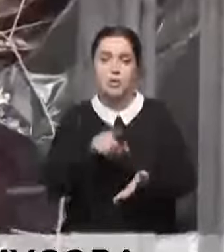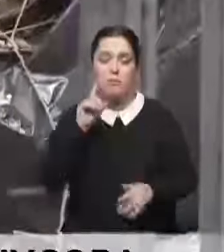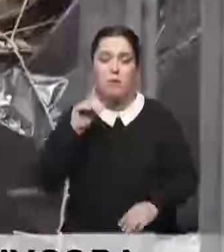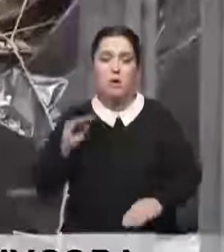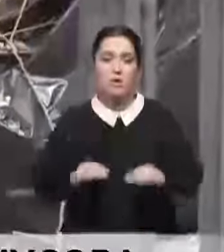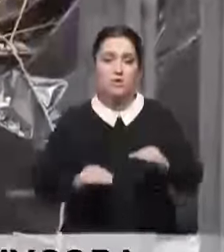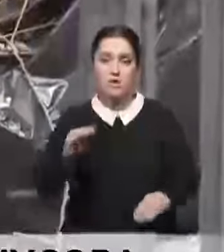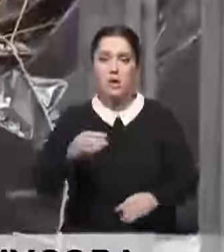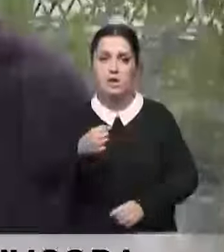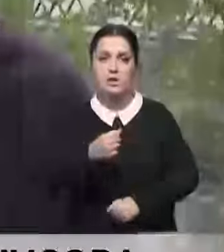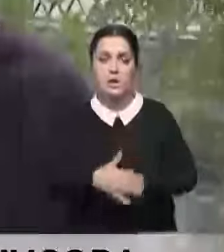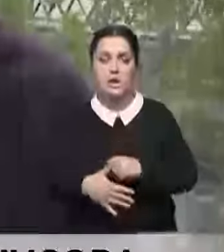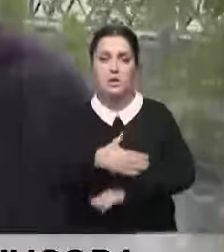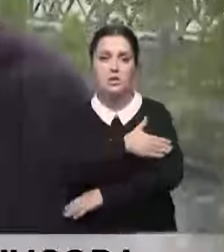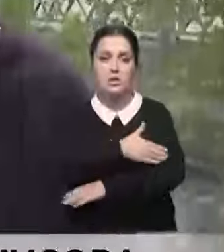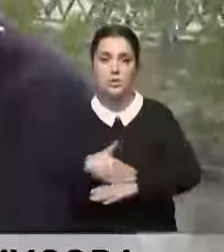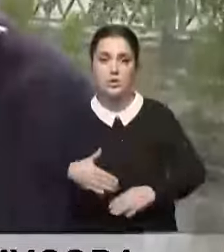благоустройстве центральных улиц.